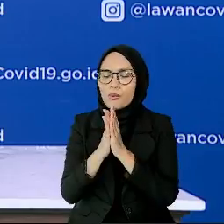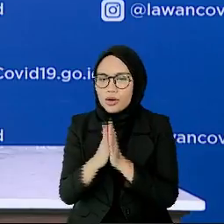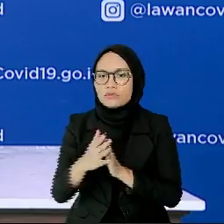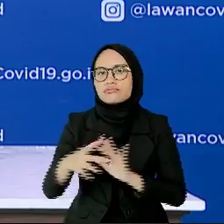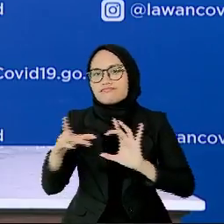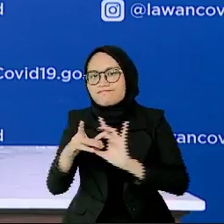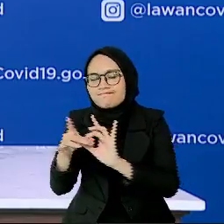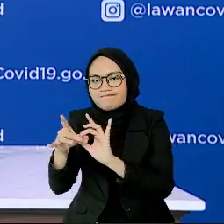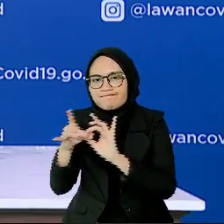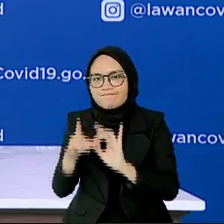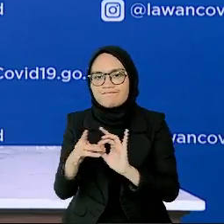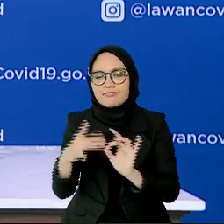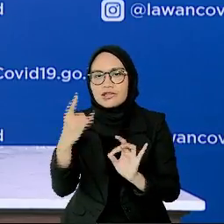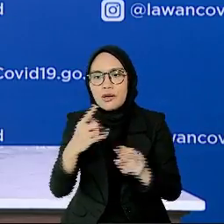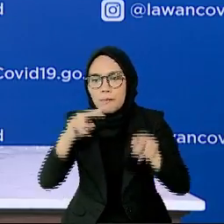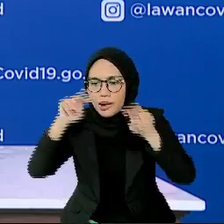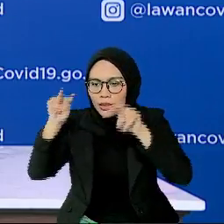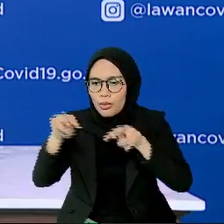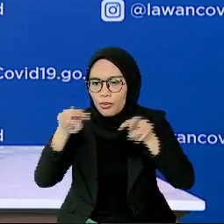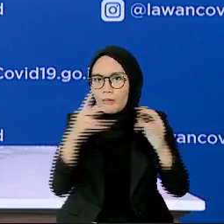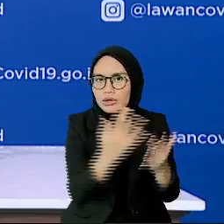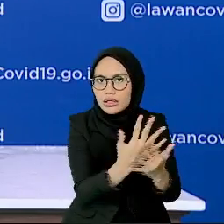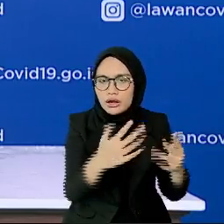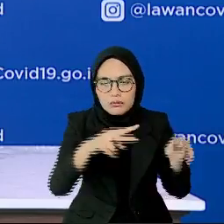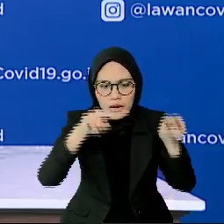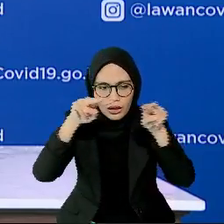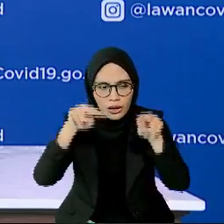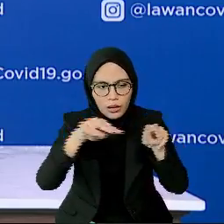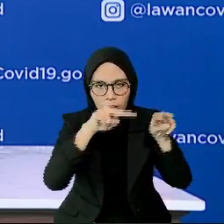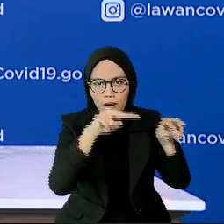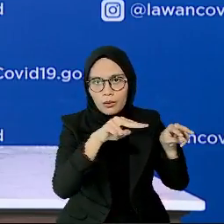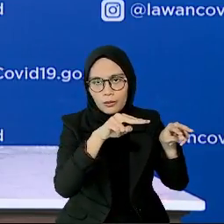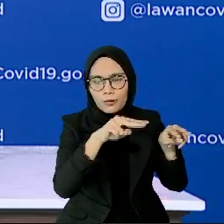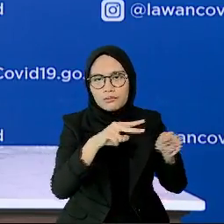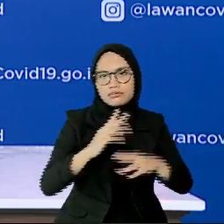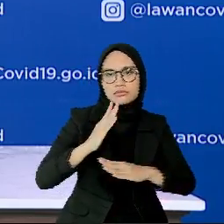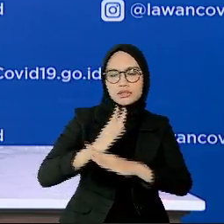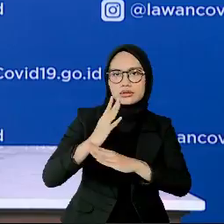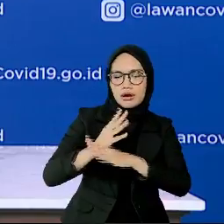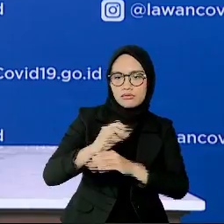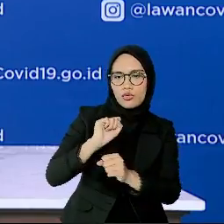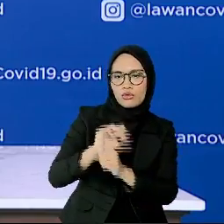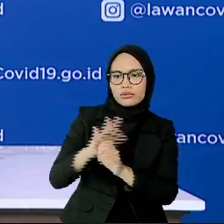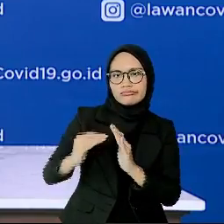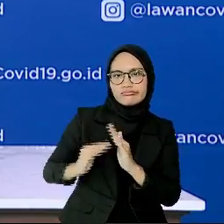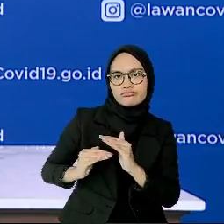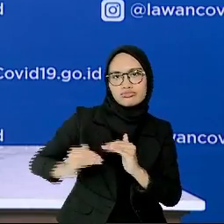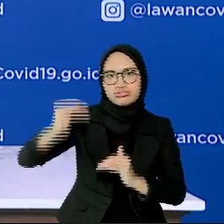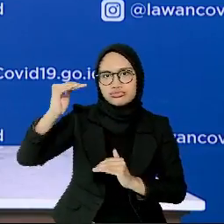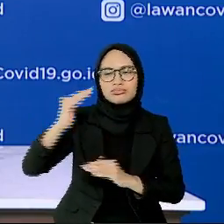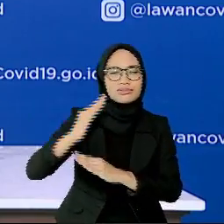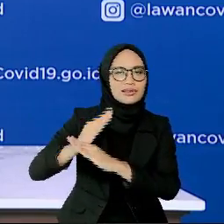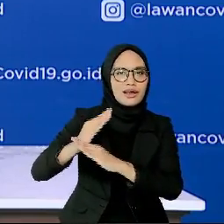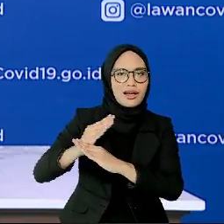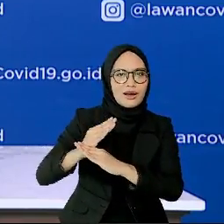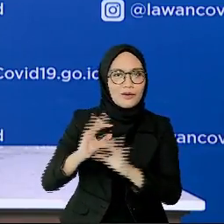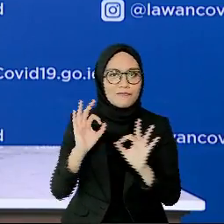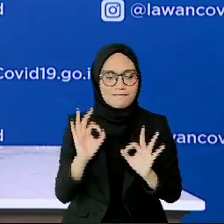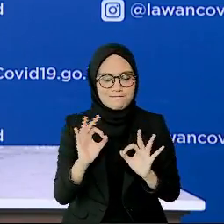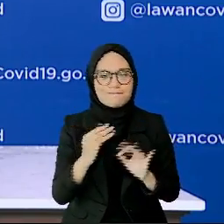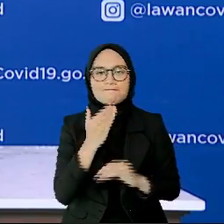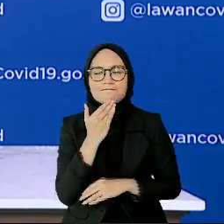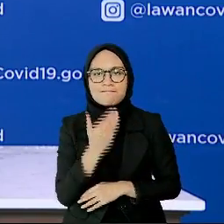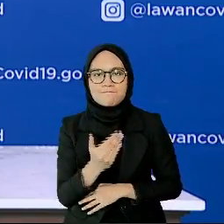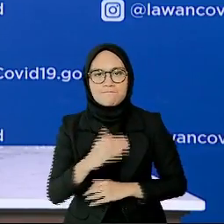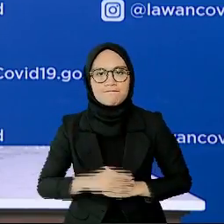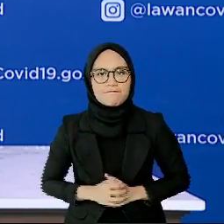yang dilakukan oleh warganya sehingga peningkatan kasus dapat dicegah. Demikian konferensi pers pada hari ini.